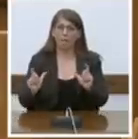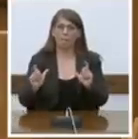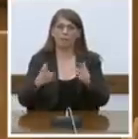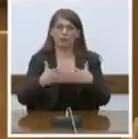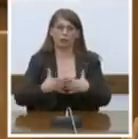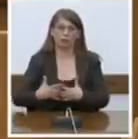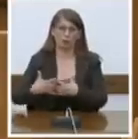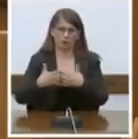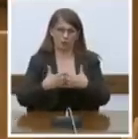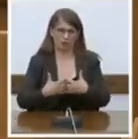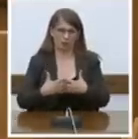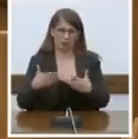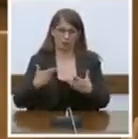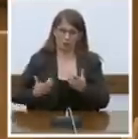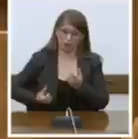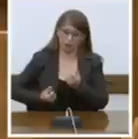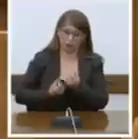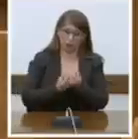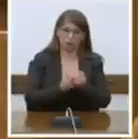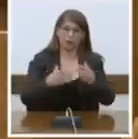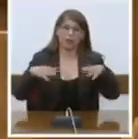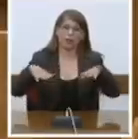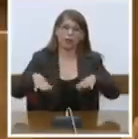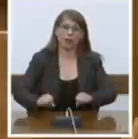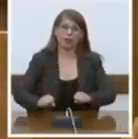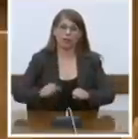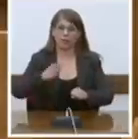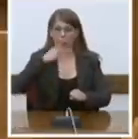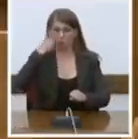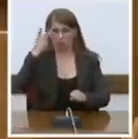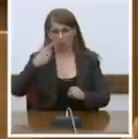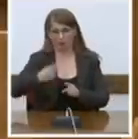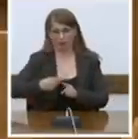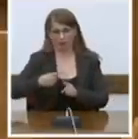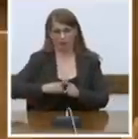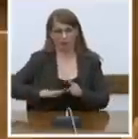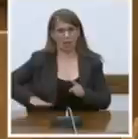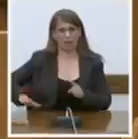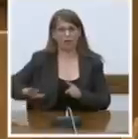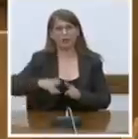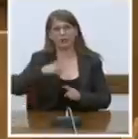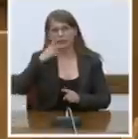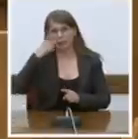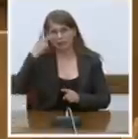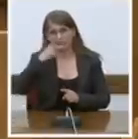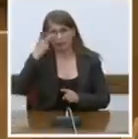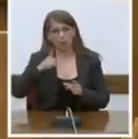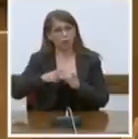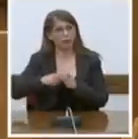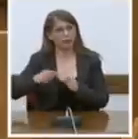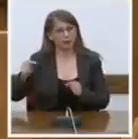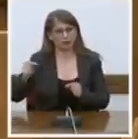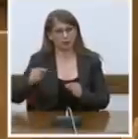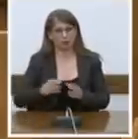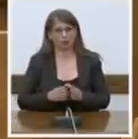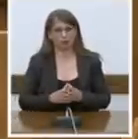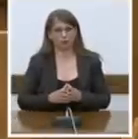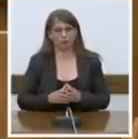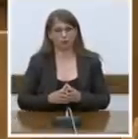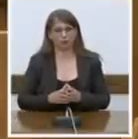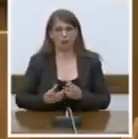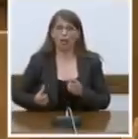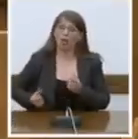Θα υποστηρίξουμε τα κυριαρχικά δικαιώματα της χώρας, τα δικαιώματα της Κύπρου. Θα υποστηρίξουμε